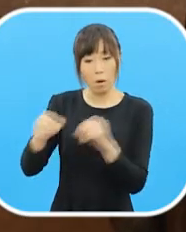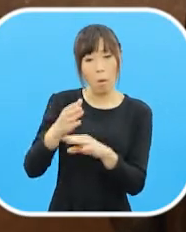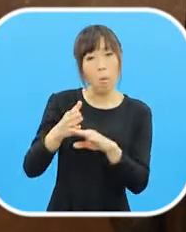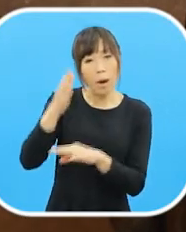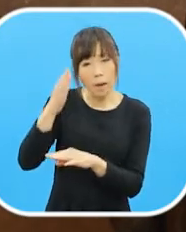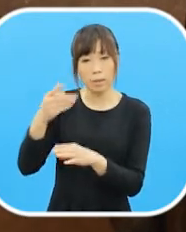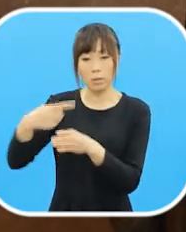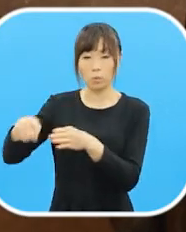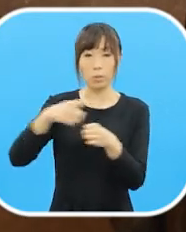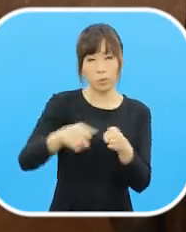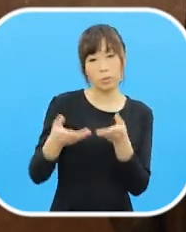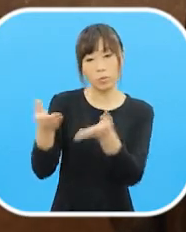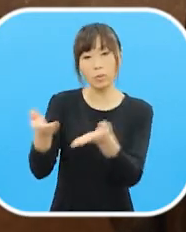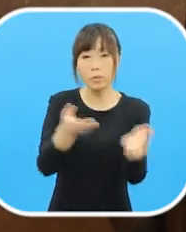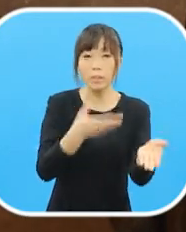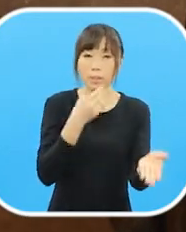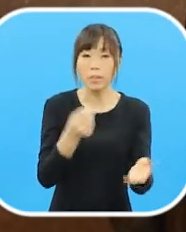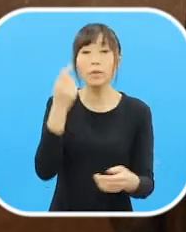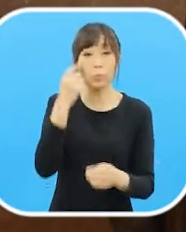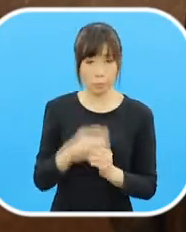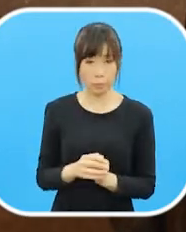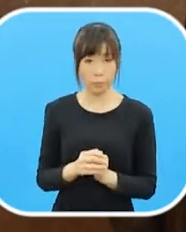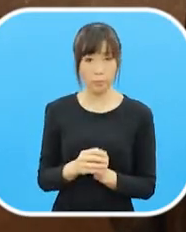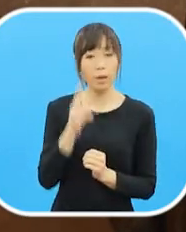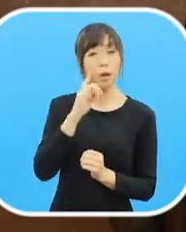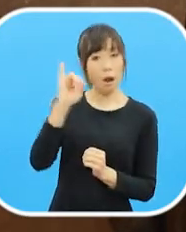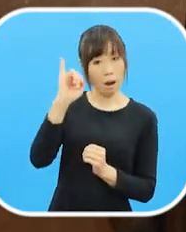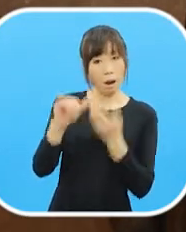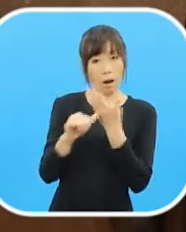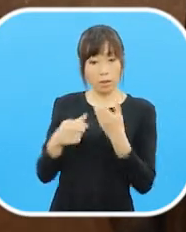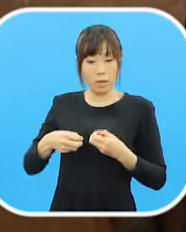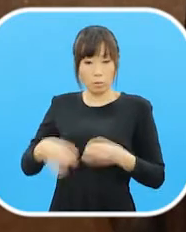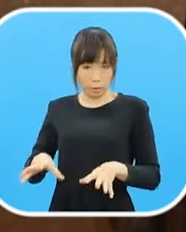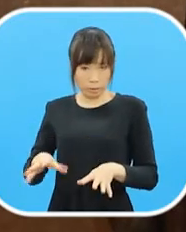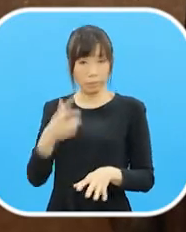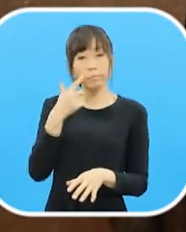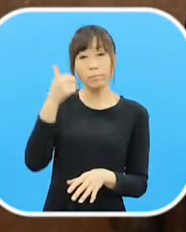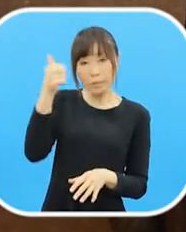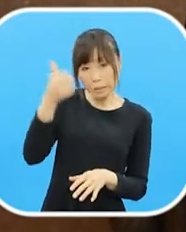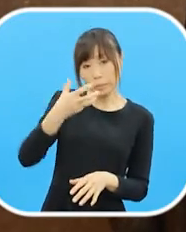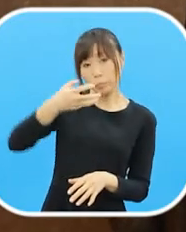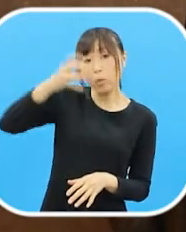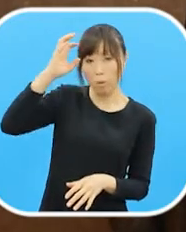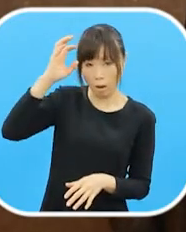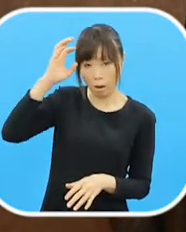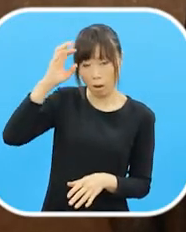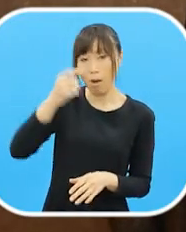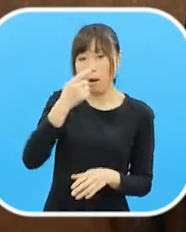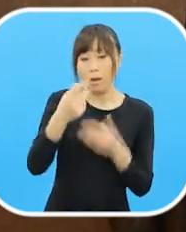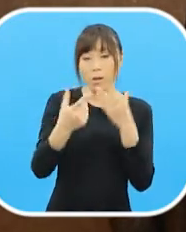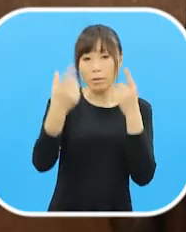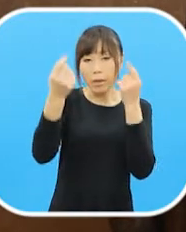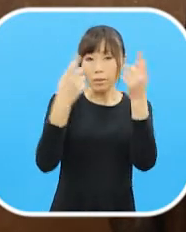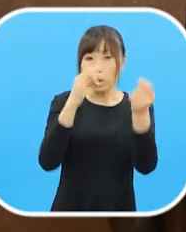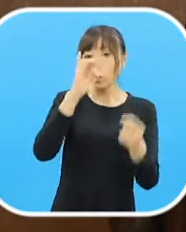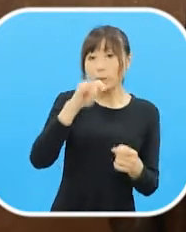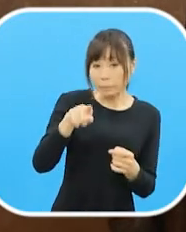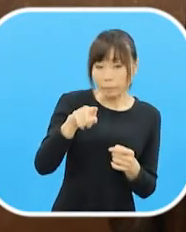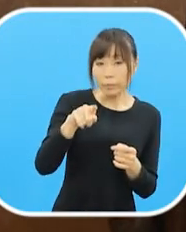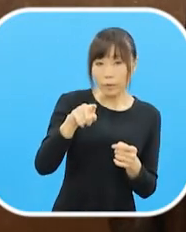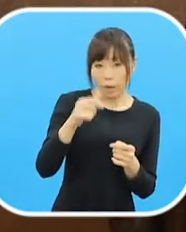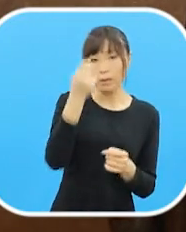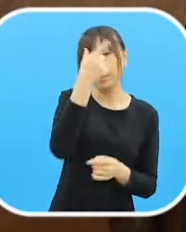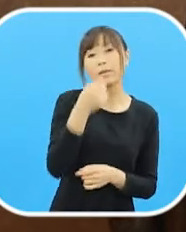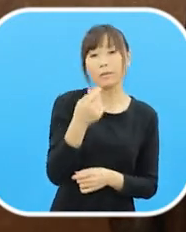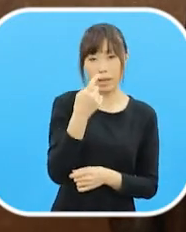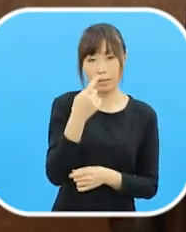で母が秋田で父が盛岡で私大学院は仙台で、うん、もう完全に東北の人間ですからなんか